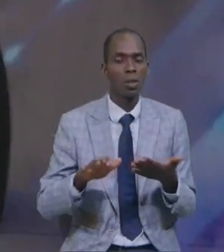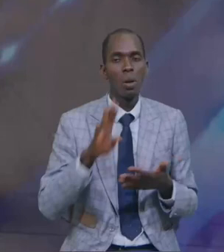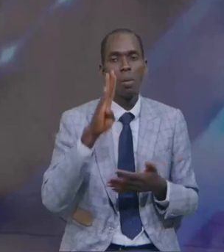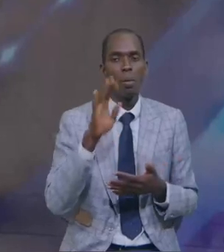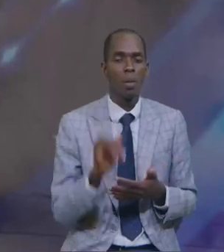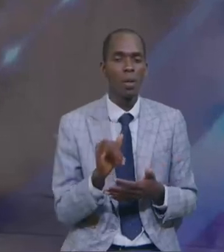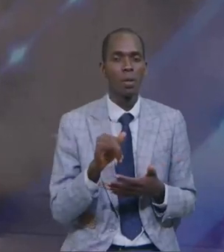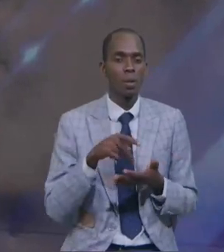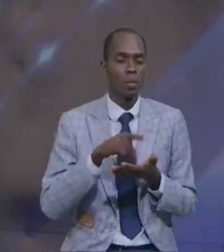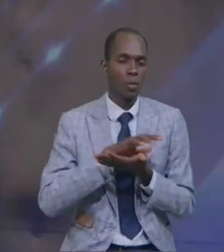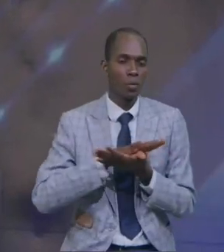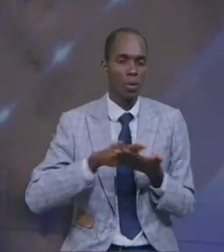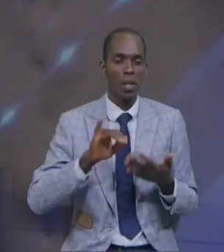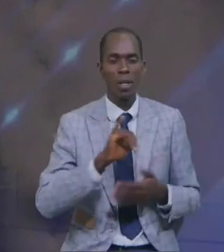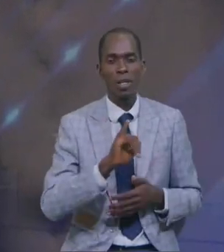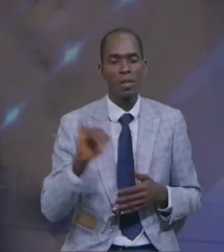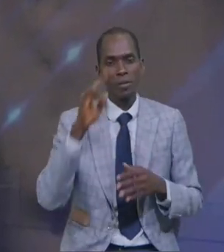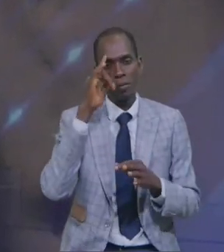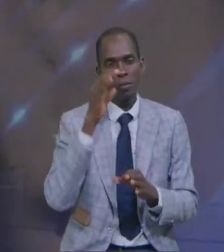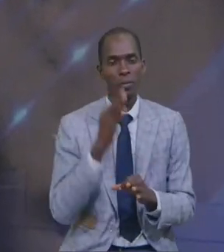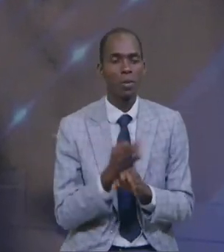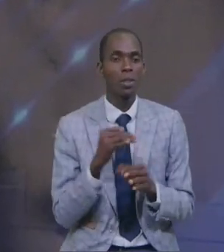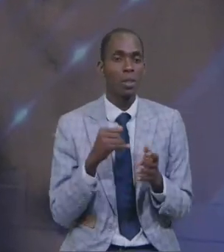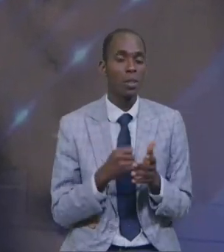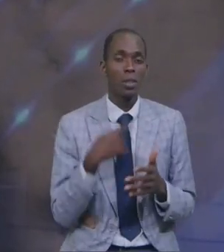En 1 Thessaloniciens, chapitre 5,